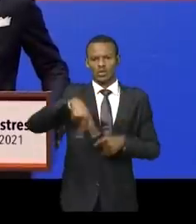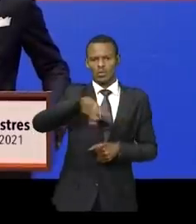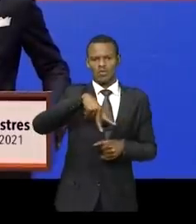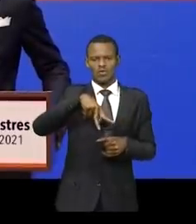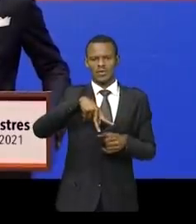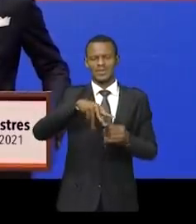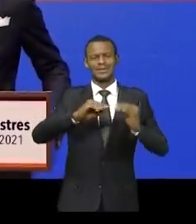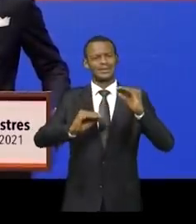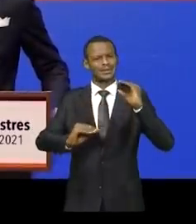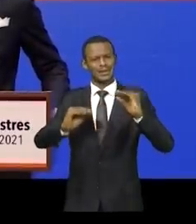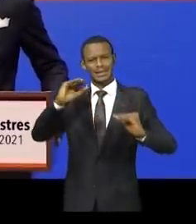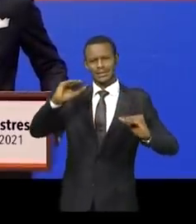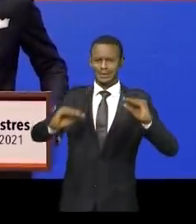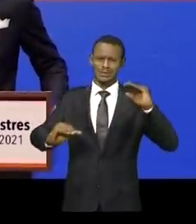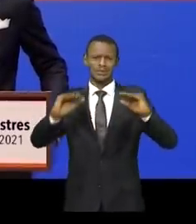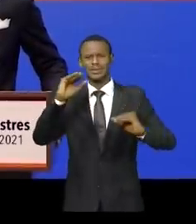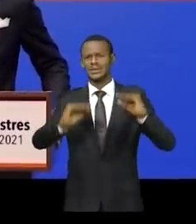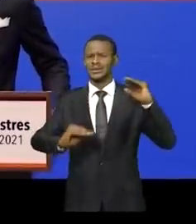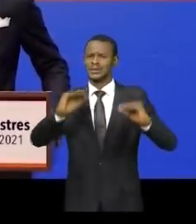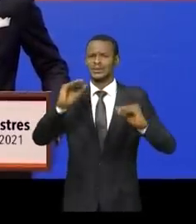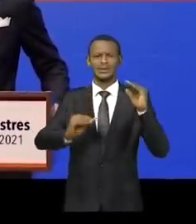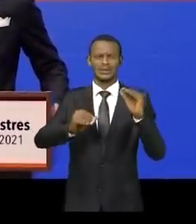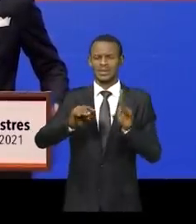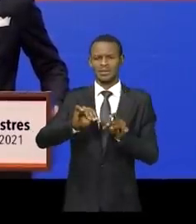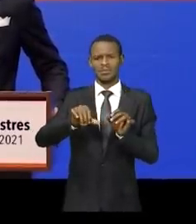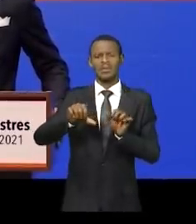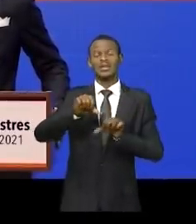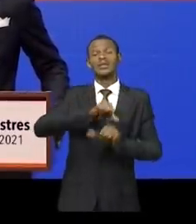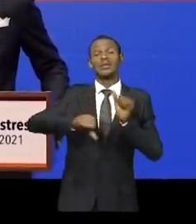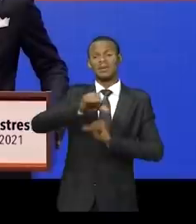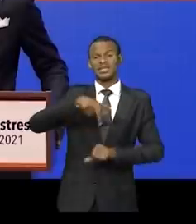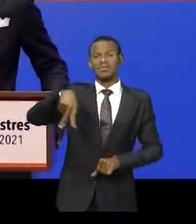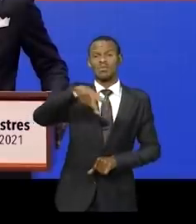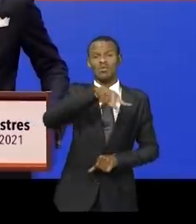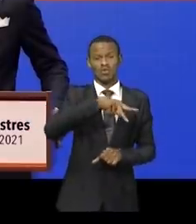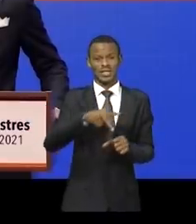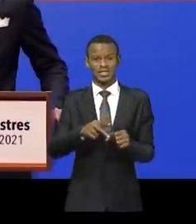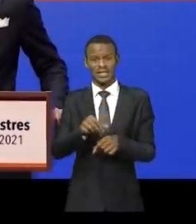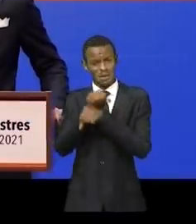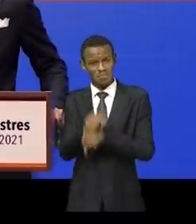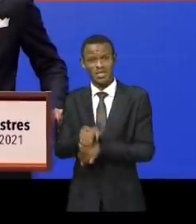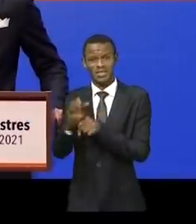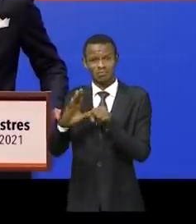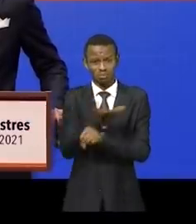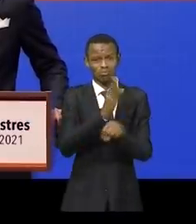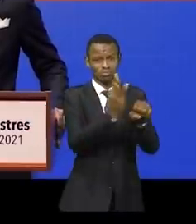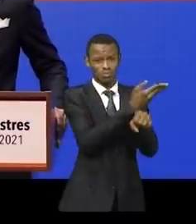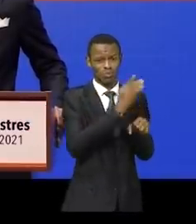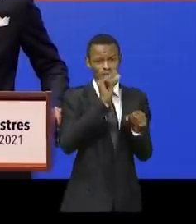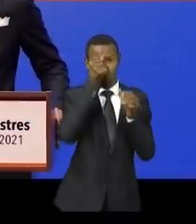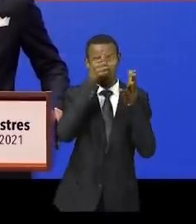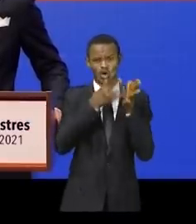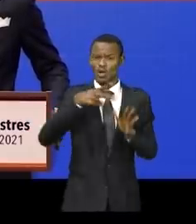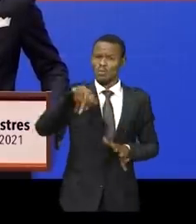l'instabilité au sommet de certaines de nos institutions provinciales, caractérisée par la déchéance de certains gouverneurs de province et des conflits